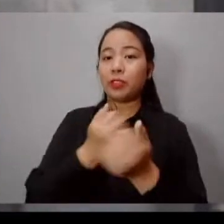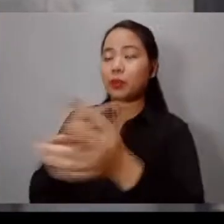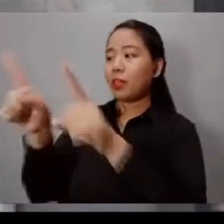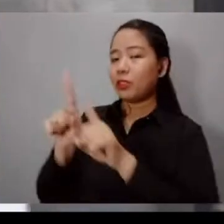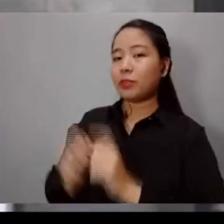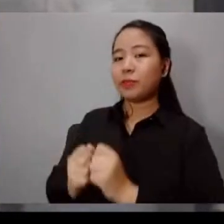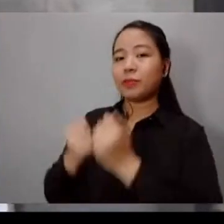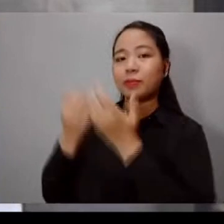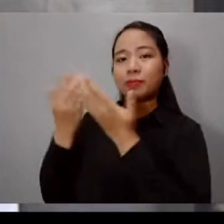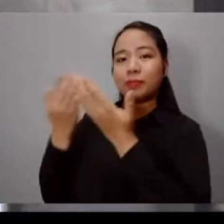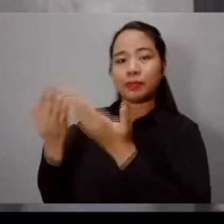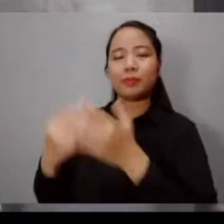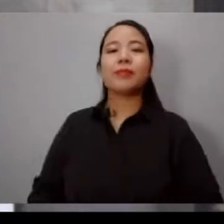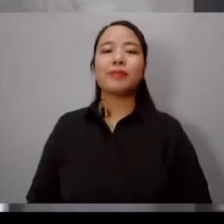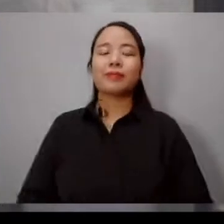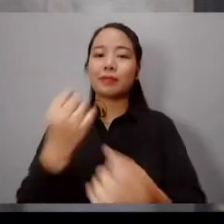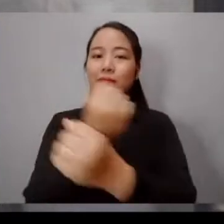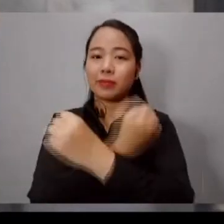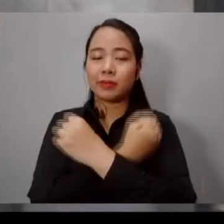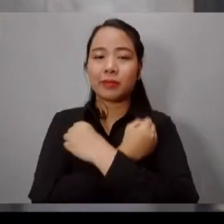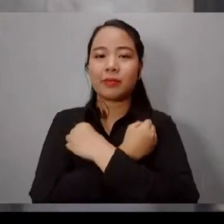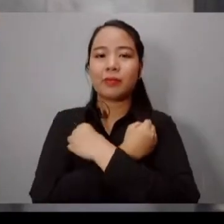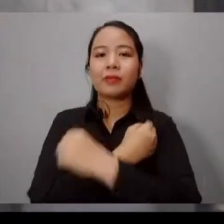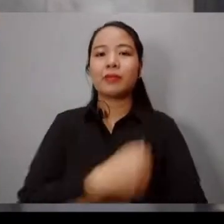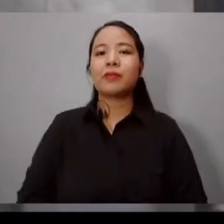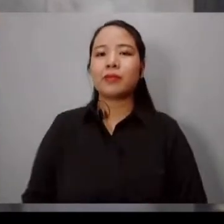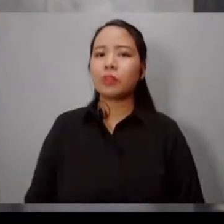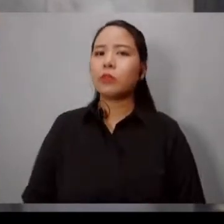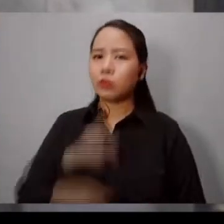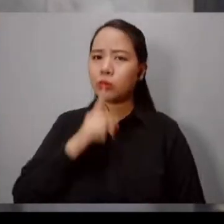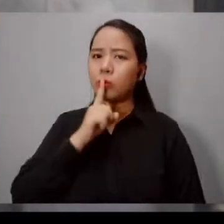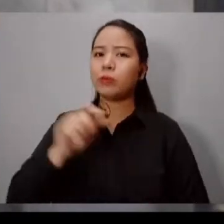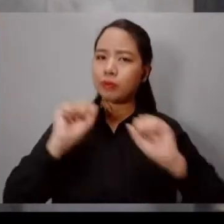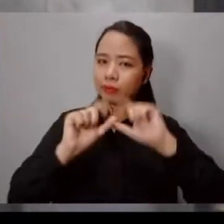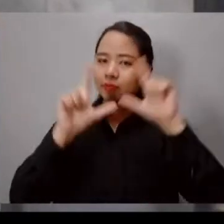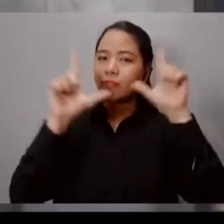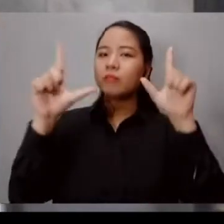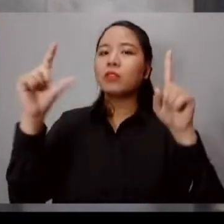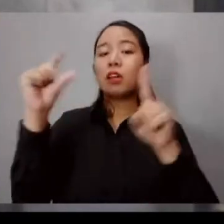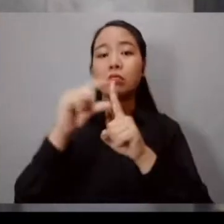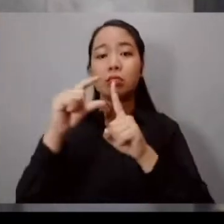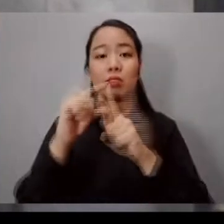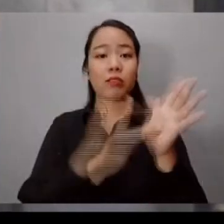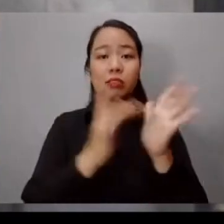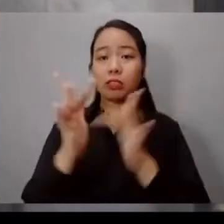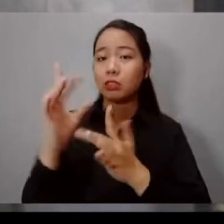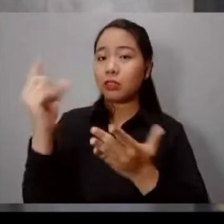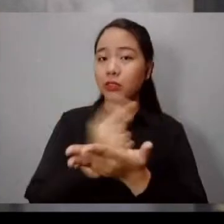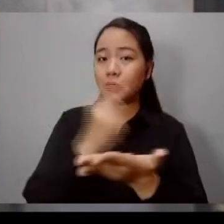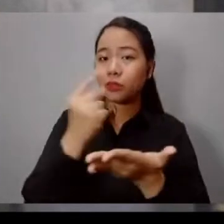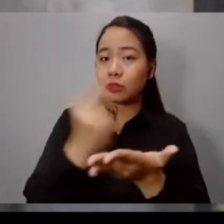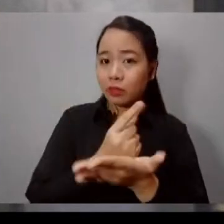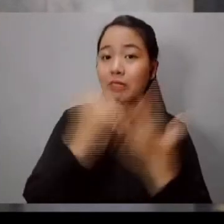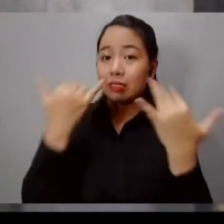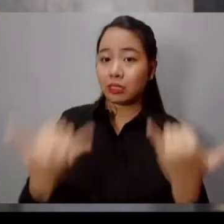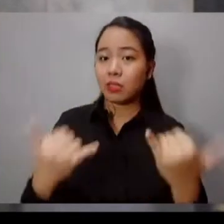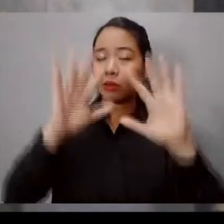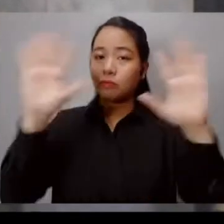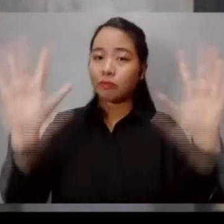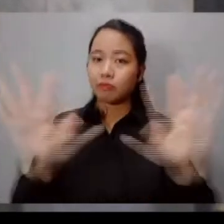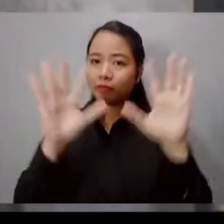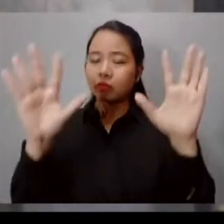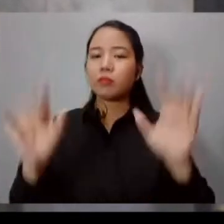Mga minamahal, sa diyang nakagugulat ang mga salita ni Jesus sa Ebanghelyo na ng linggong ito. Ako,